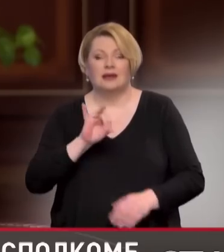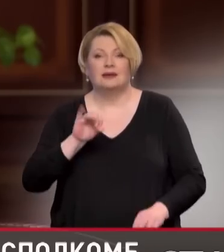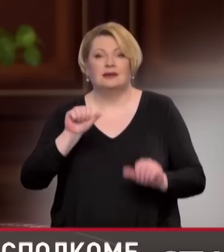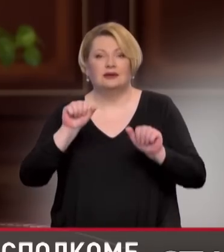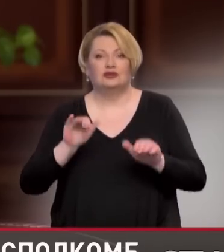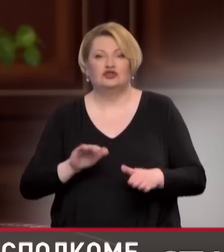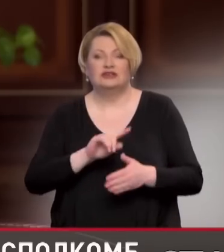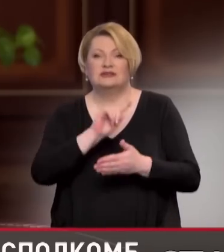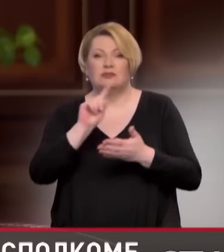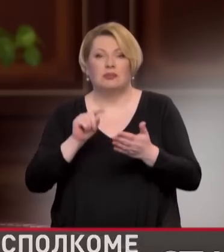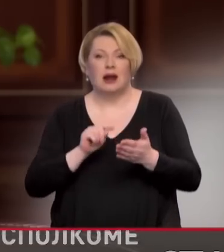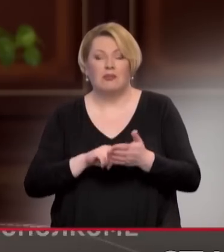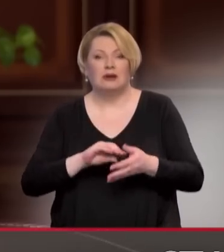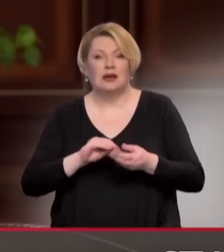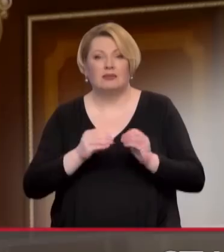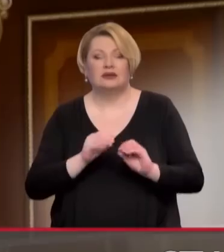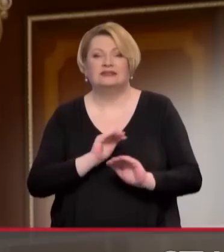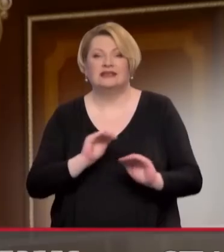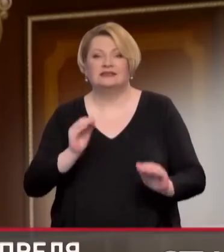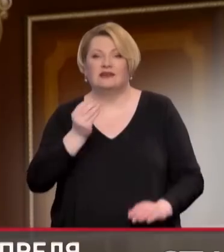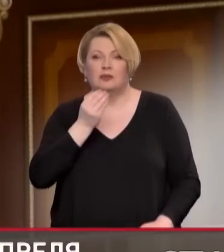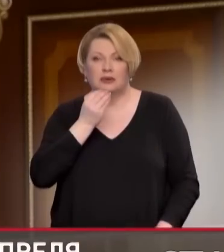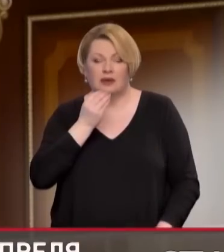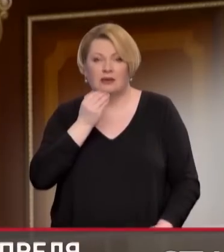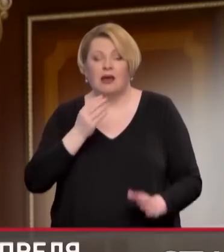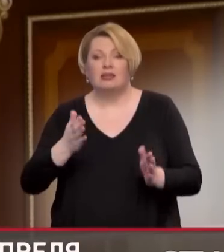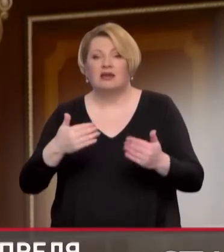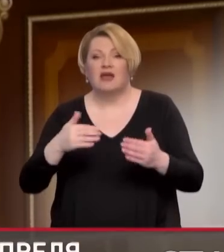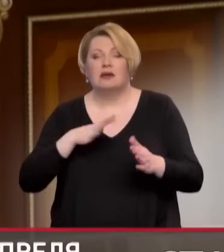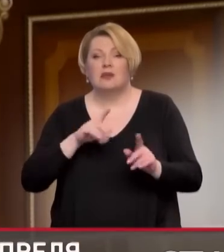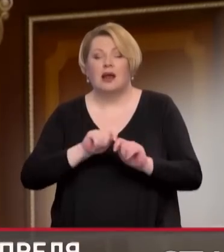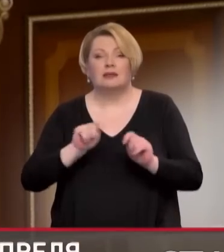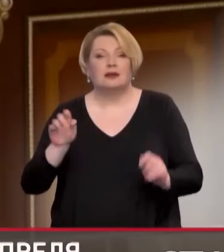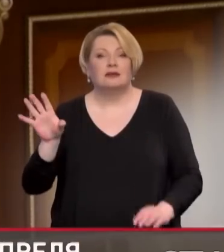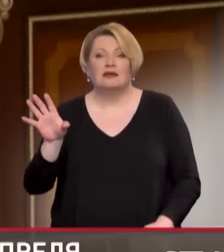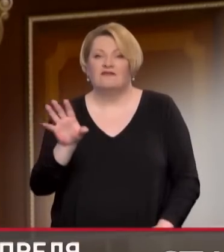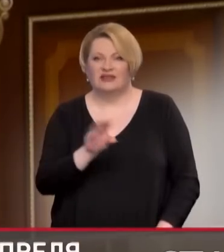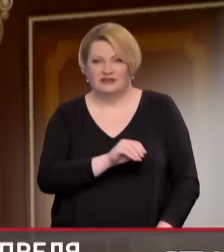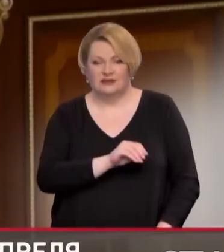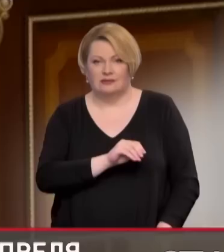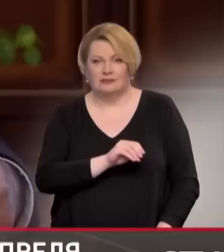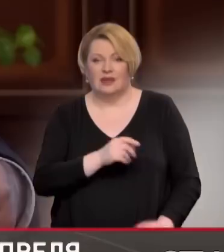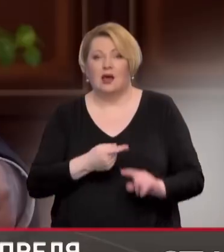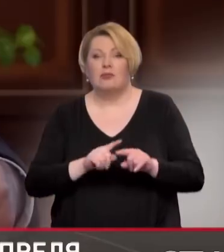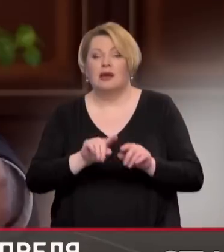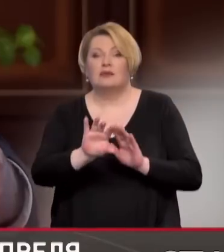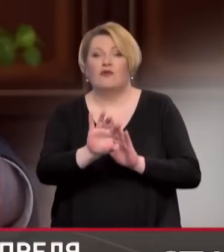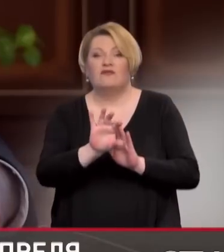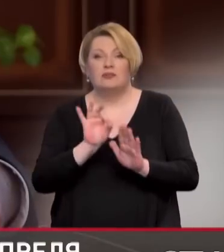решить проблему детского питания. Двери были открыты везде, поэтому